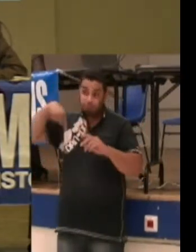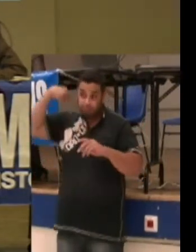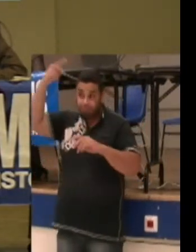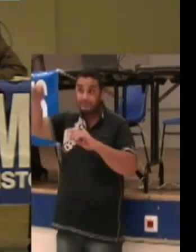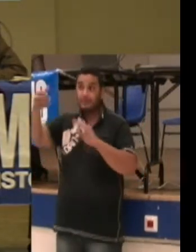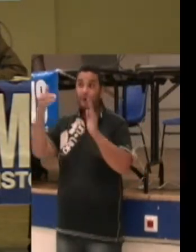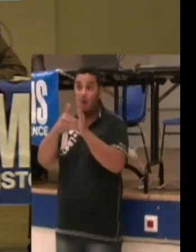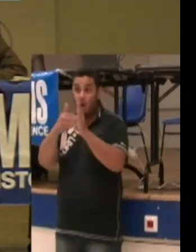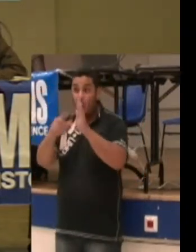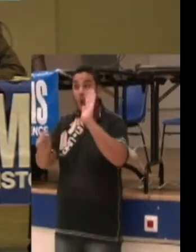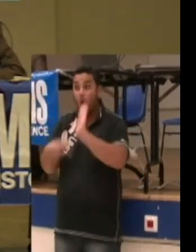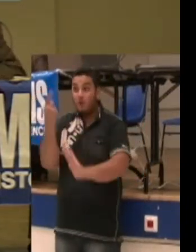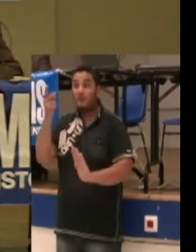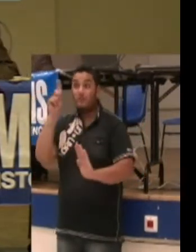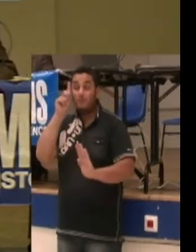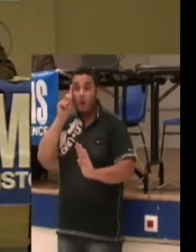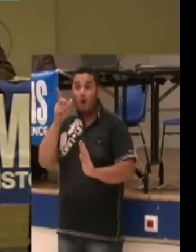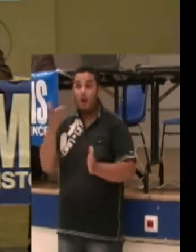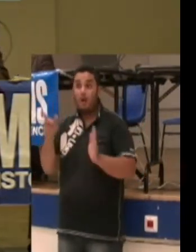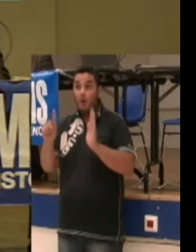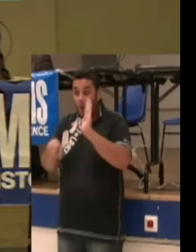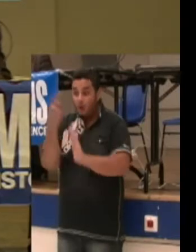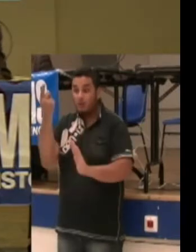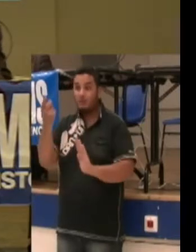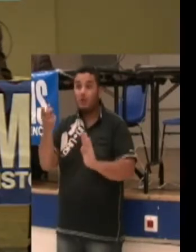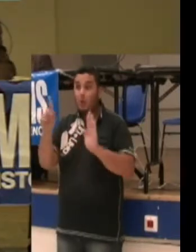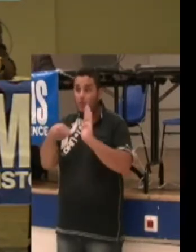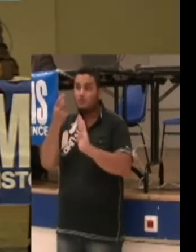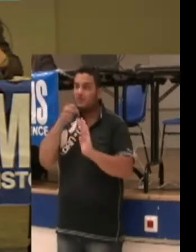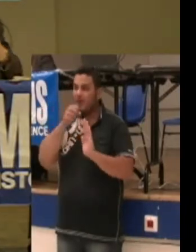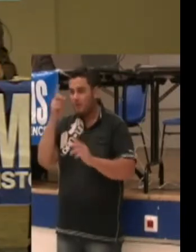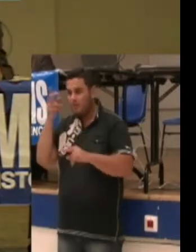ils sont là. Les États-Unis font ce qu'ils veulent.